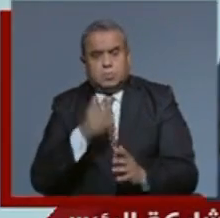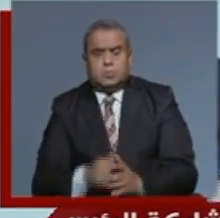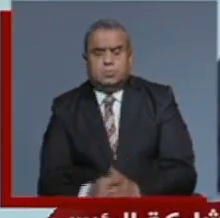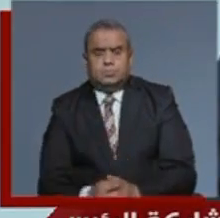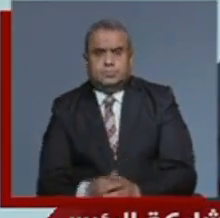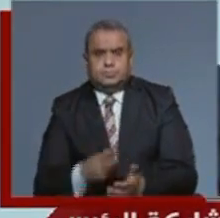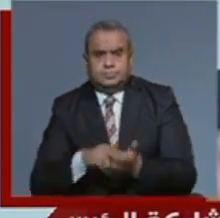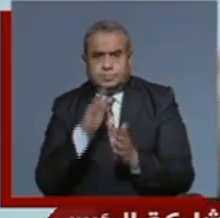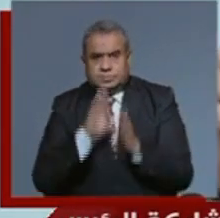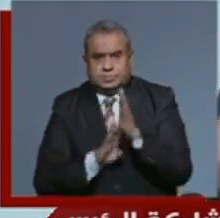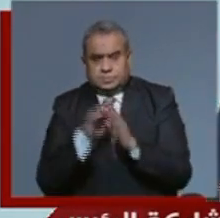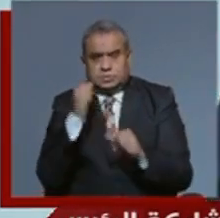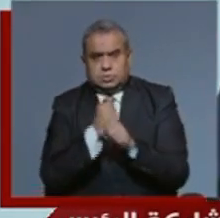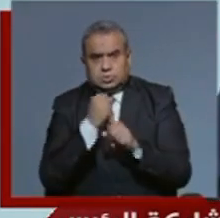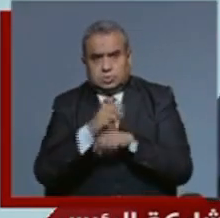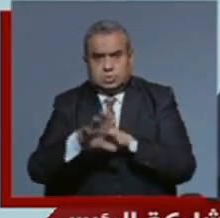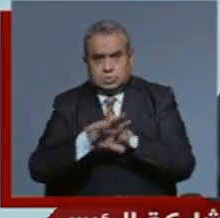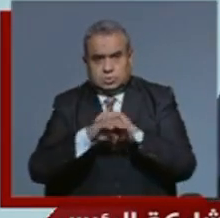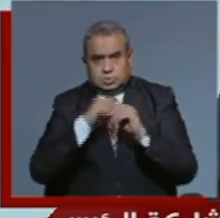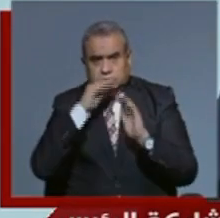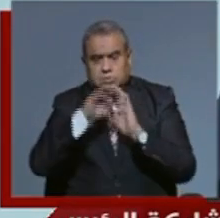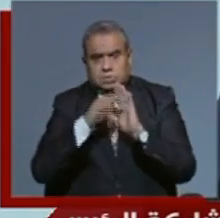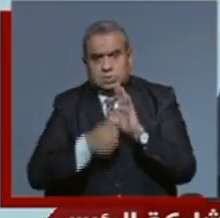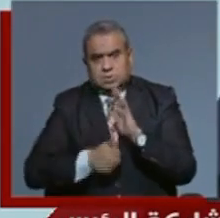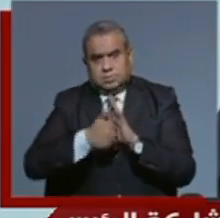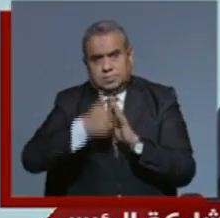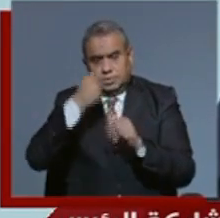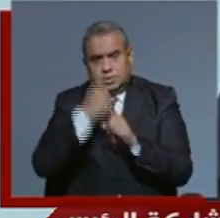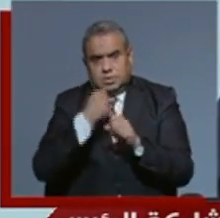سيستمر ونحن نتخذ الخطوات صوب ذلك.